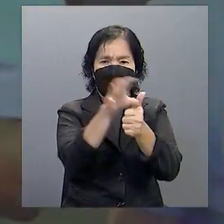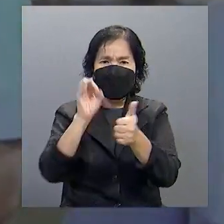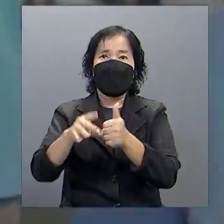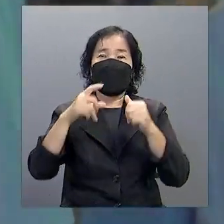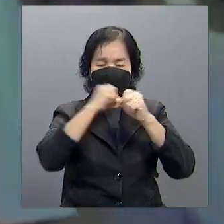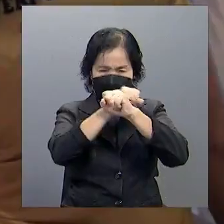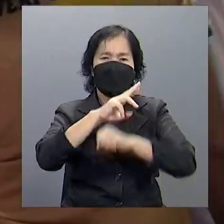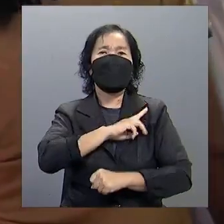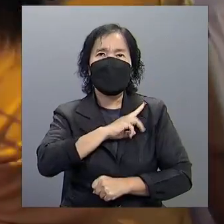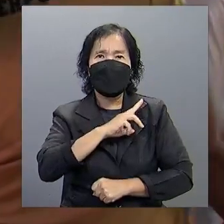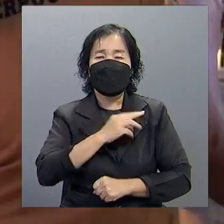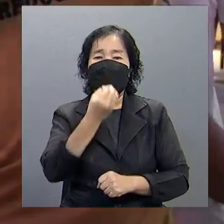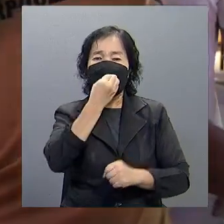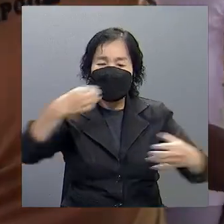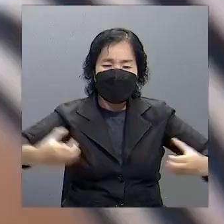ไม่กินร่วมกัน